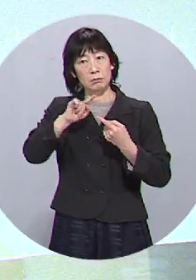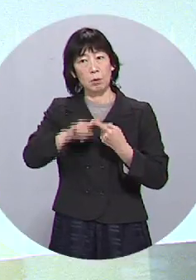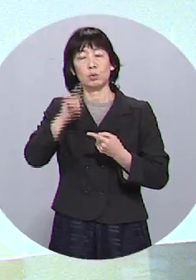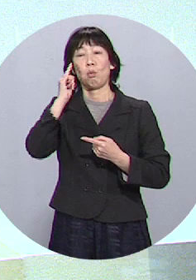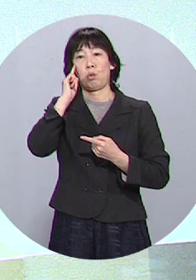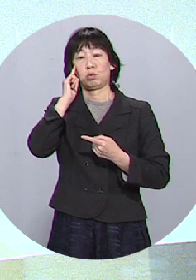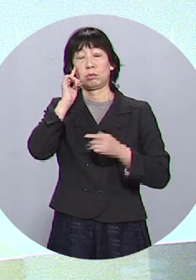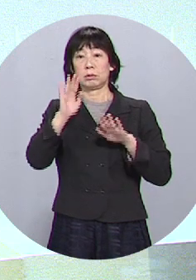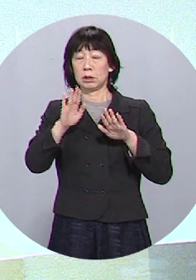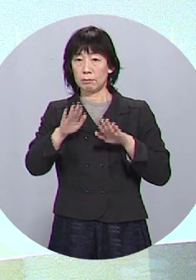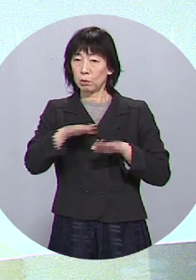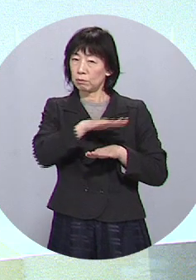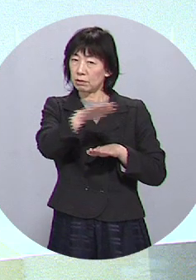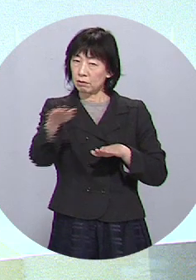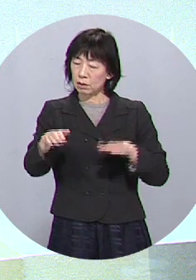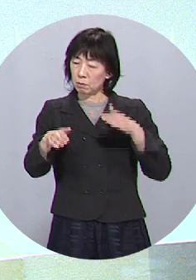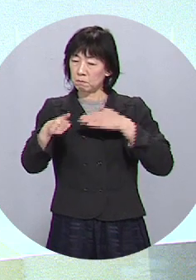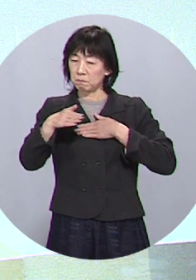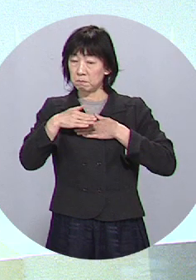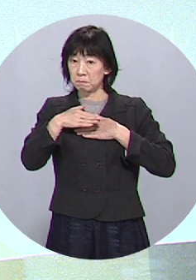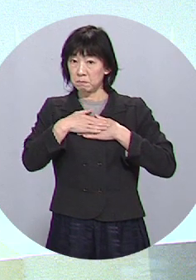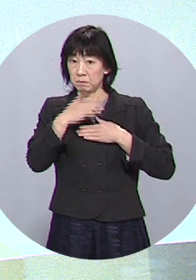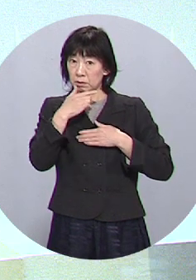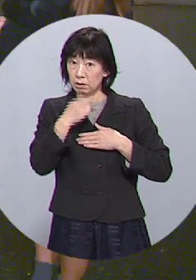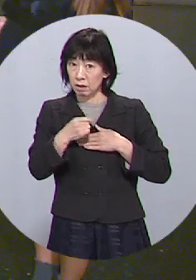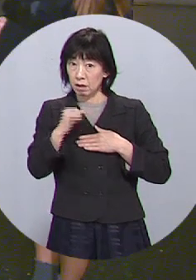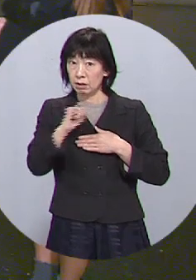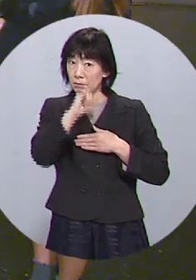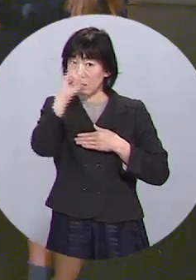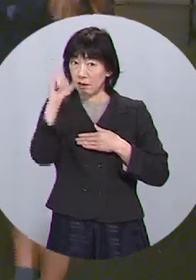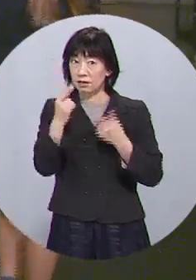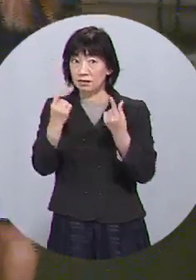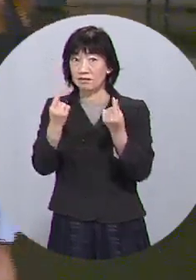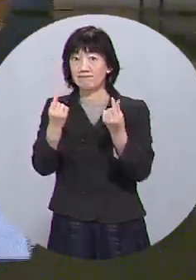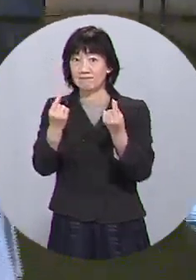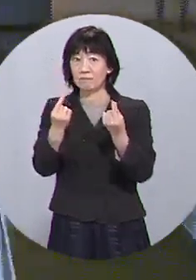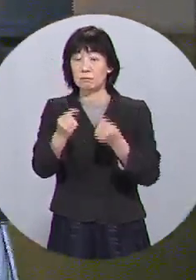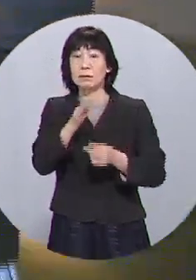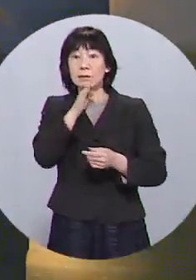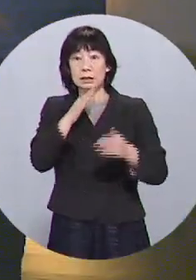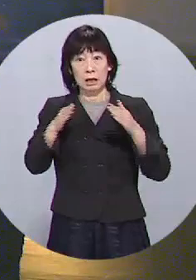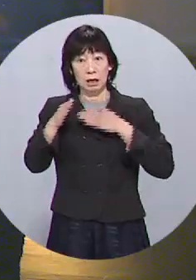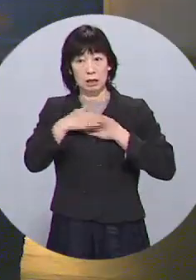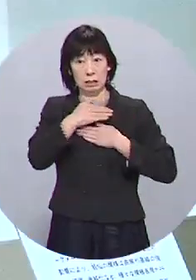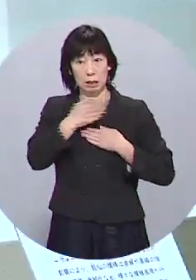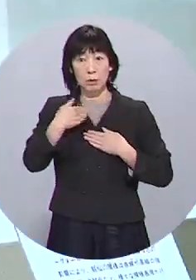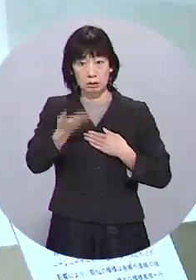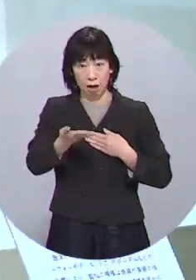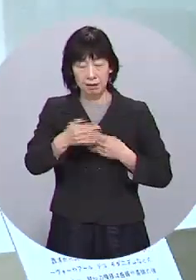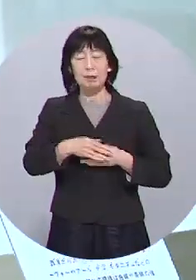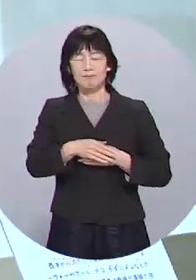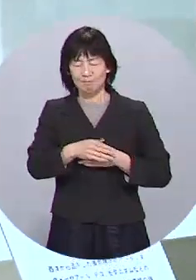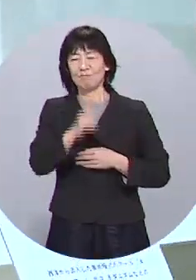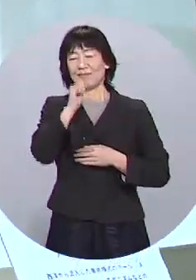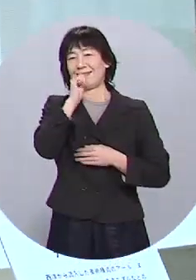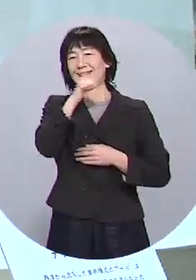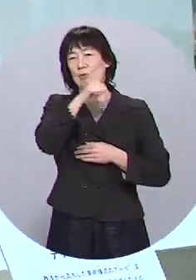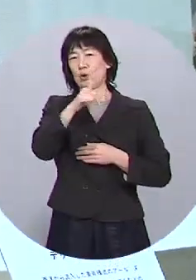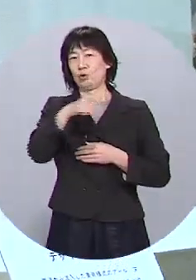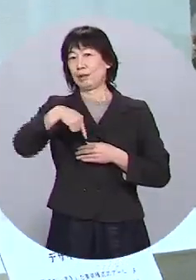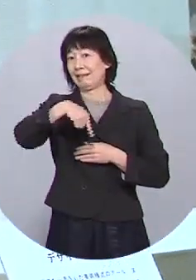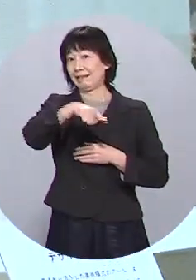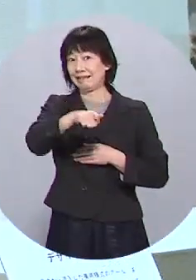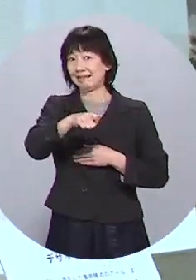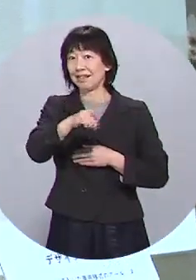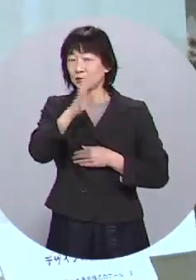着てみたいなって思ってしまうようなデザインだと思います。う ん う ん、 本当 そうですね。着れたりするんですか？ ぜひそしたら、秩父に行ってみ